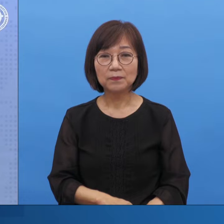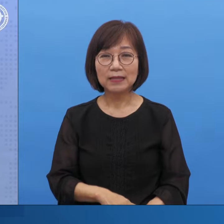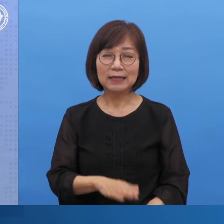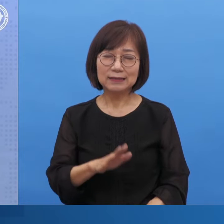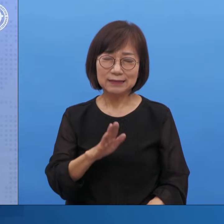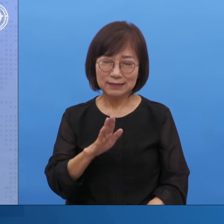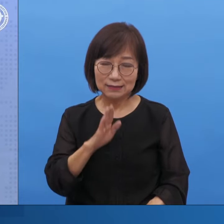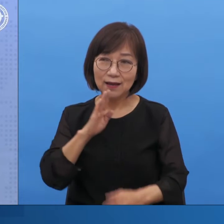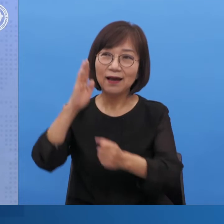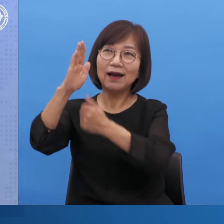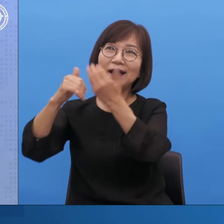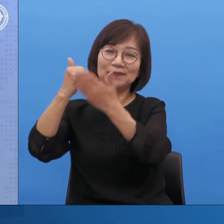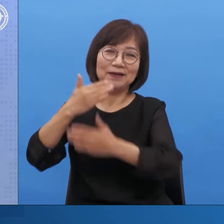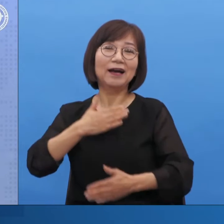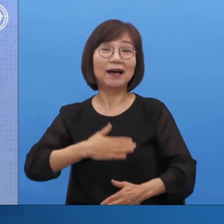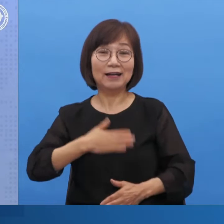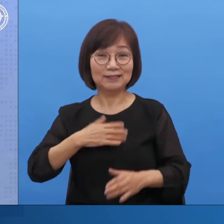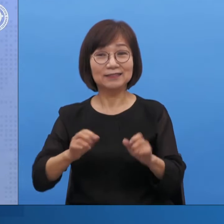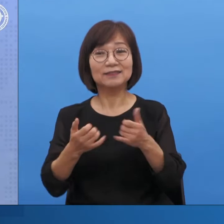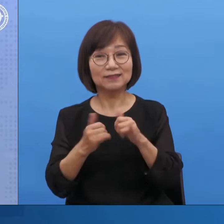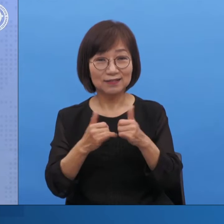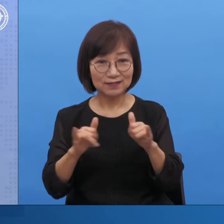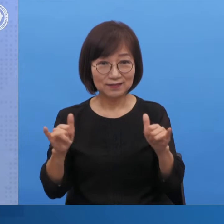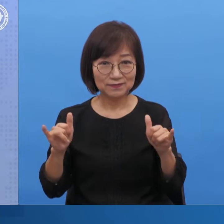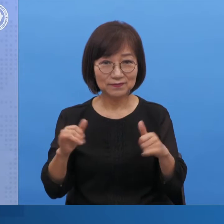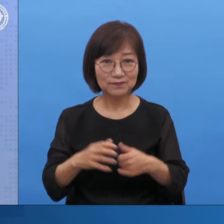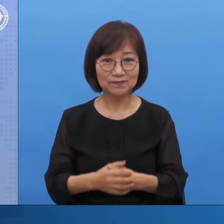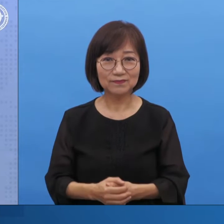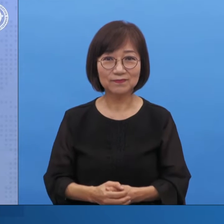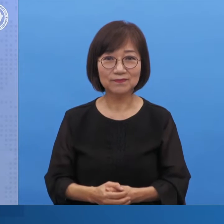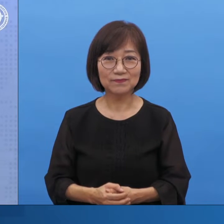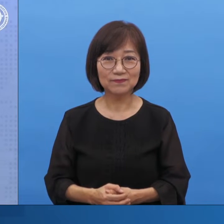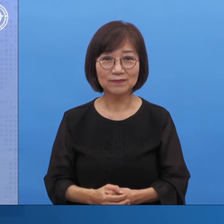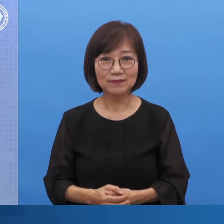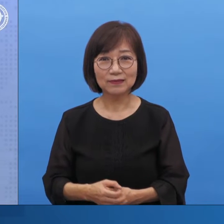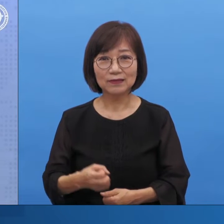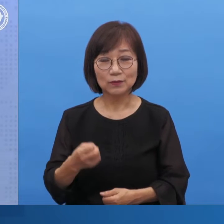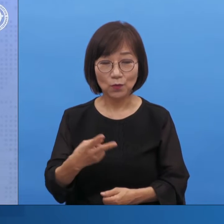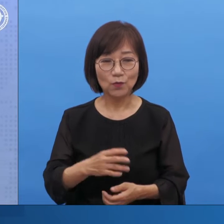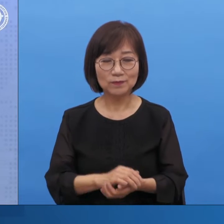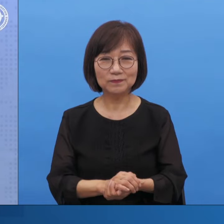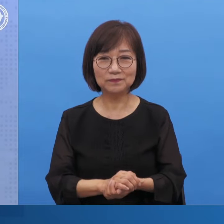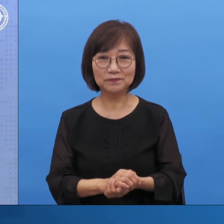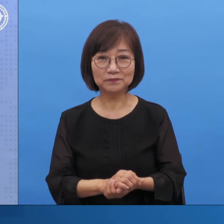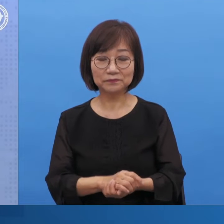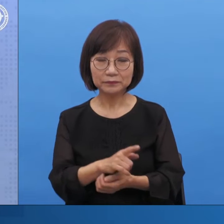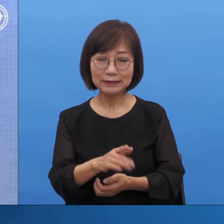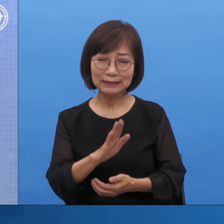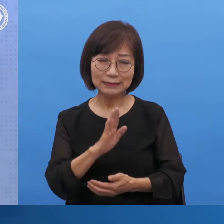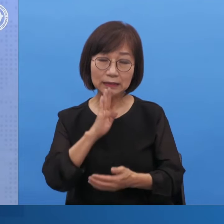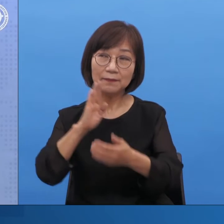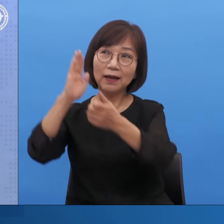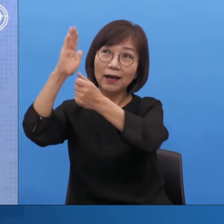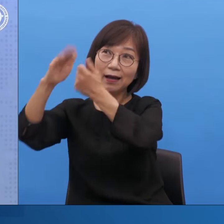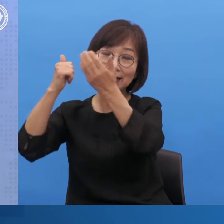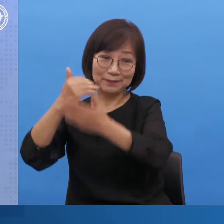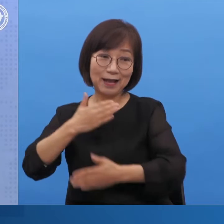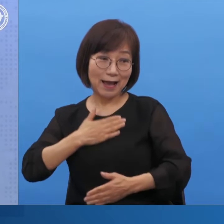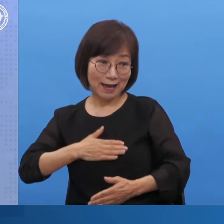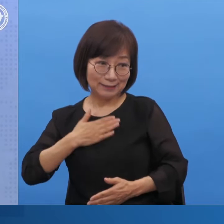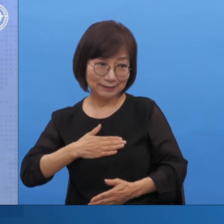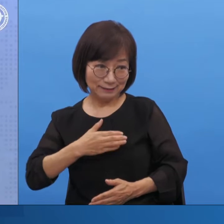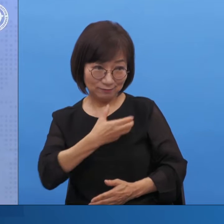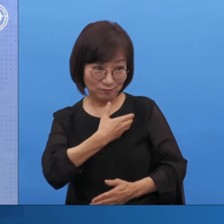was a 특히 우리 지역에 우리 청년님 참 하나님을 아는 분, 하나님이요 어떤 위기에서도 건지실